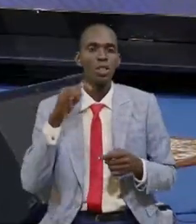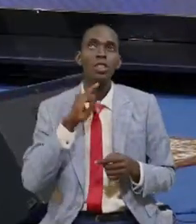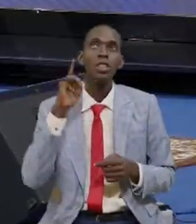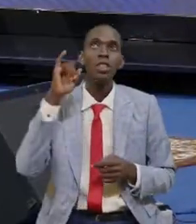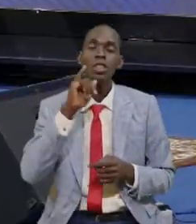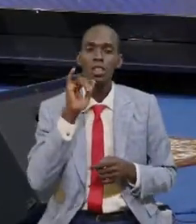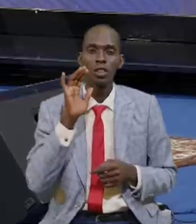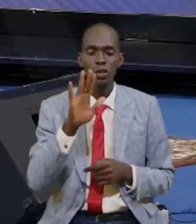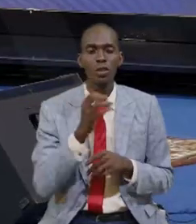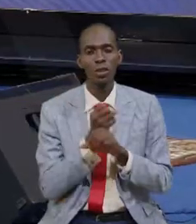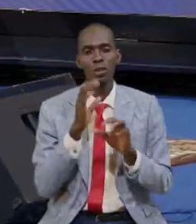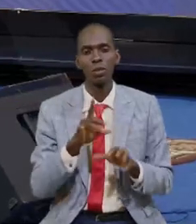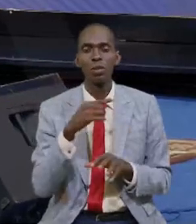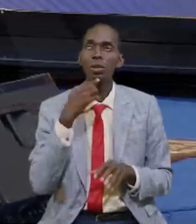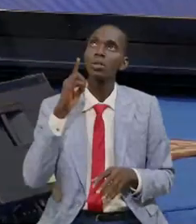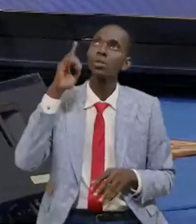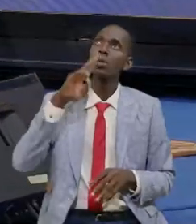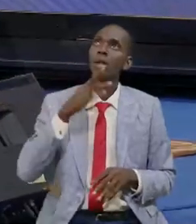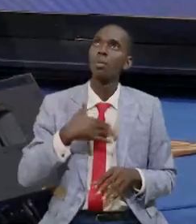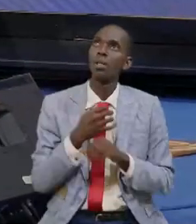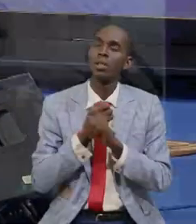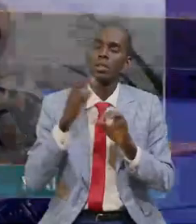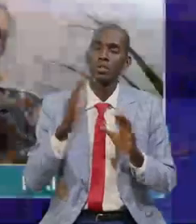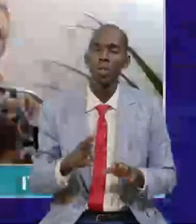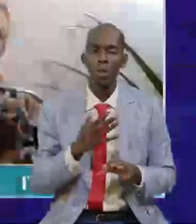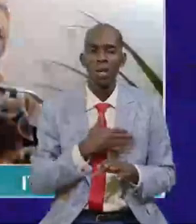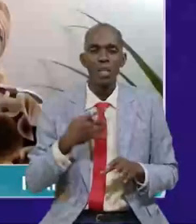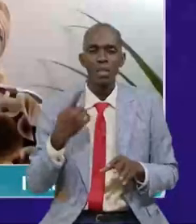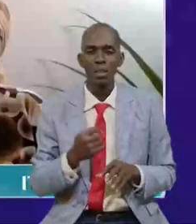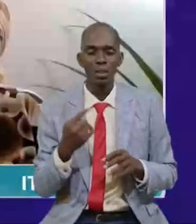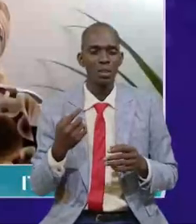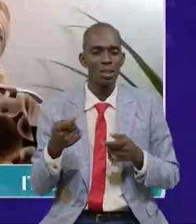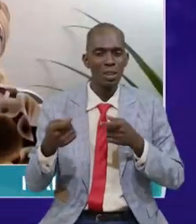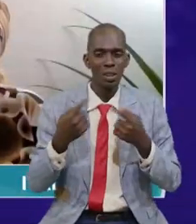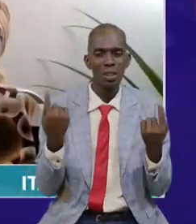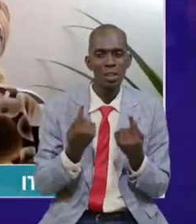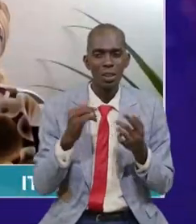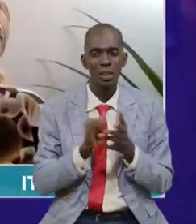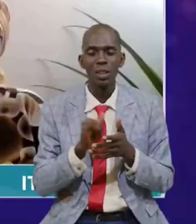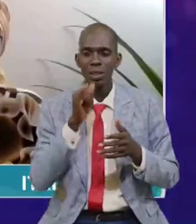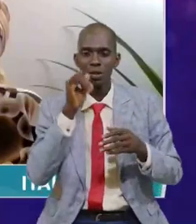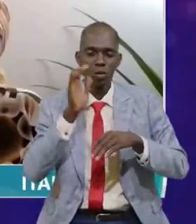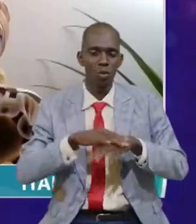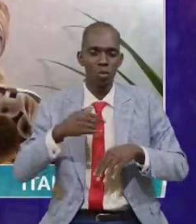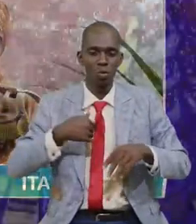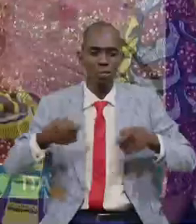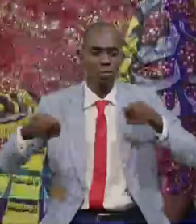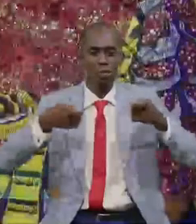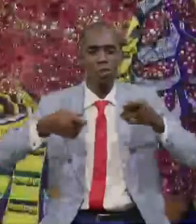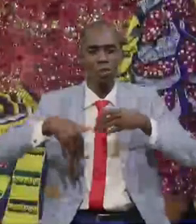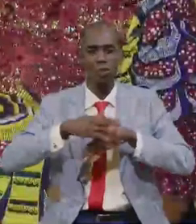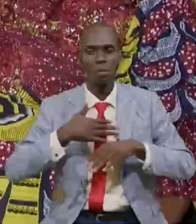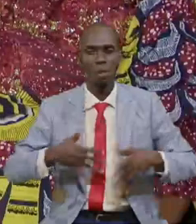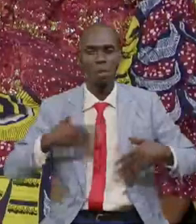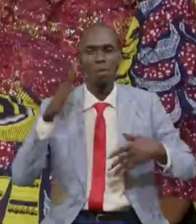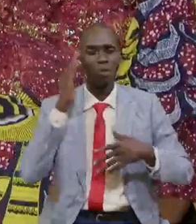sauveur, tu es mon Seigneur. Et le péché qui a régné sur moi ne va plus régner. La